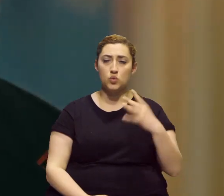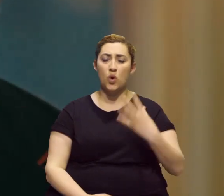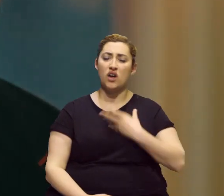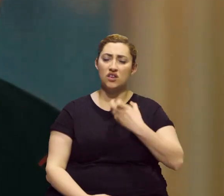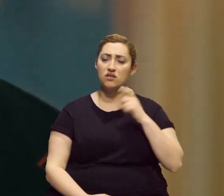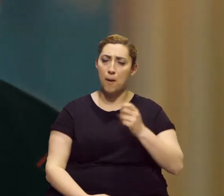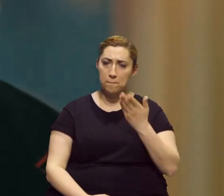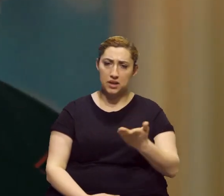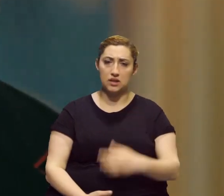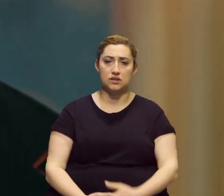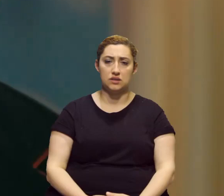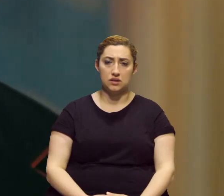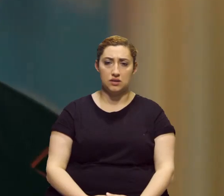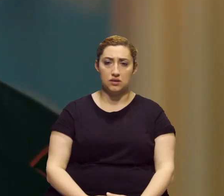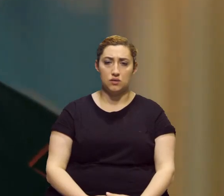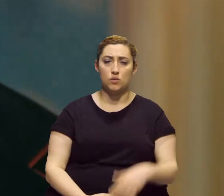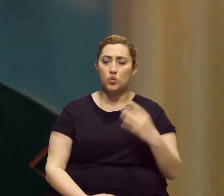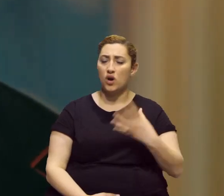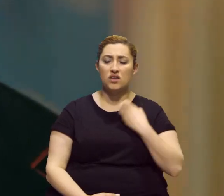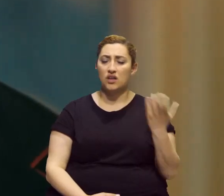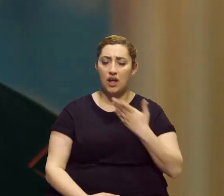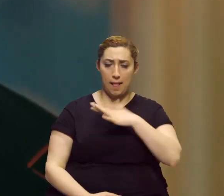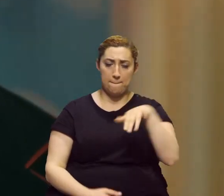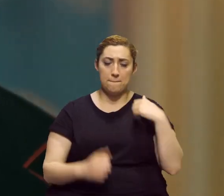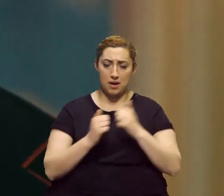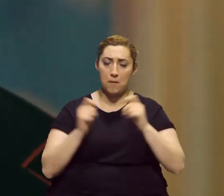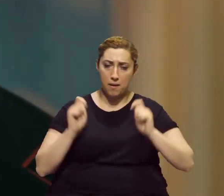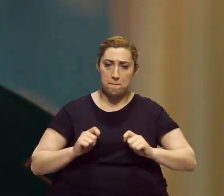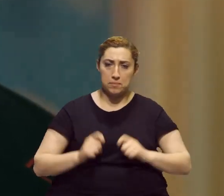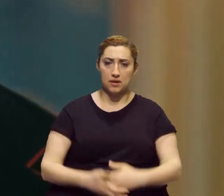Çok acılar çektiniz. Çok acılar çektik.